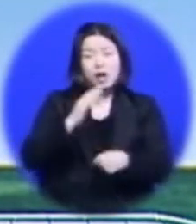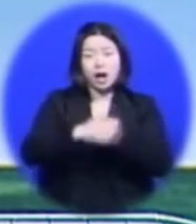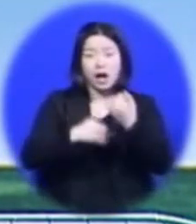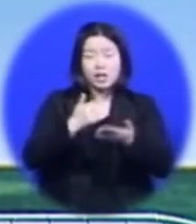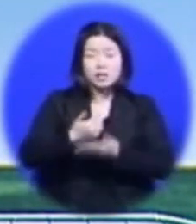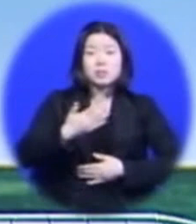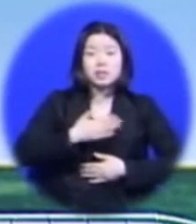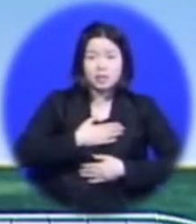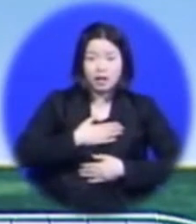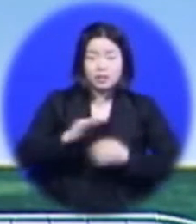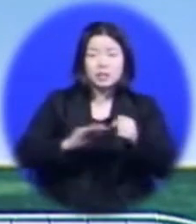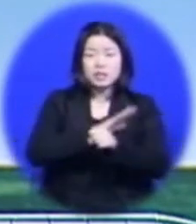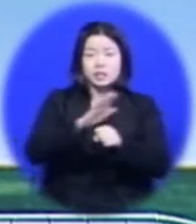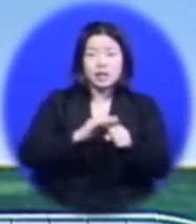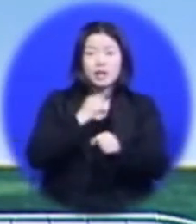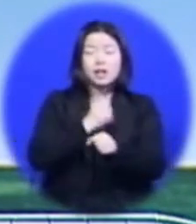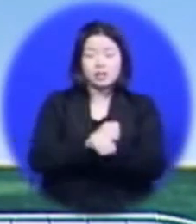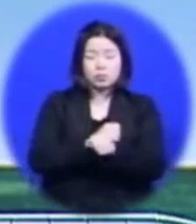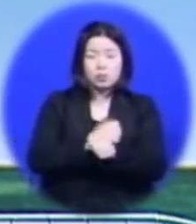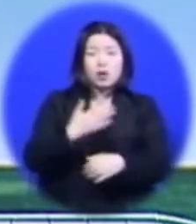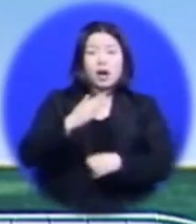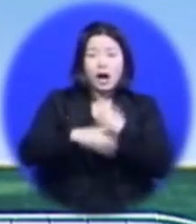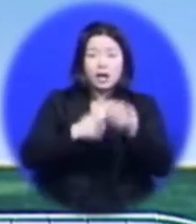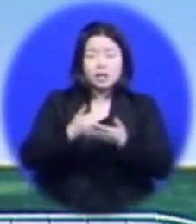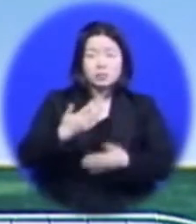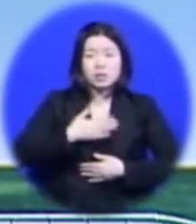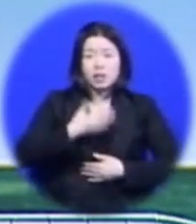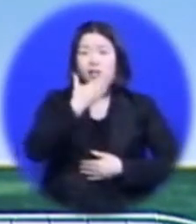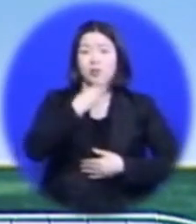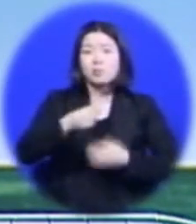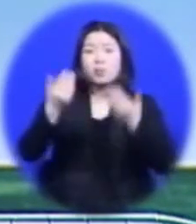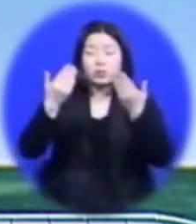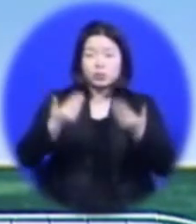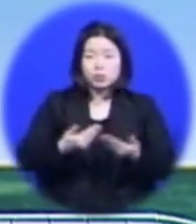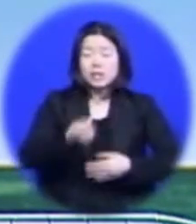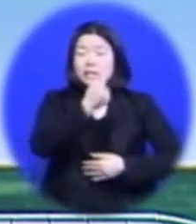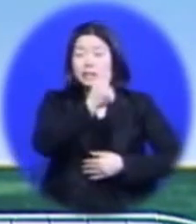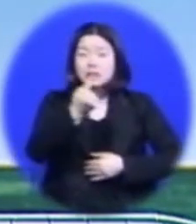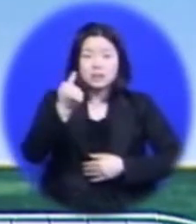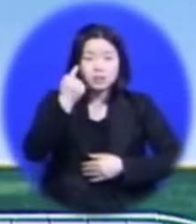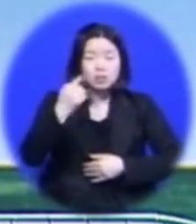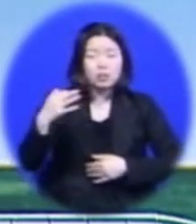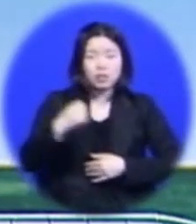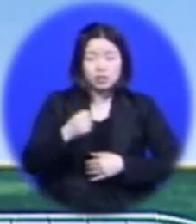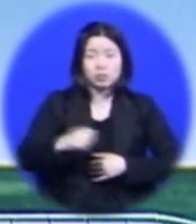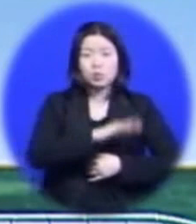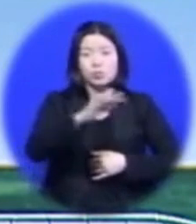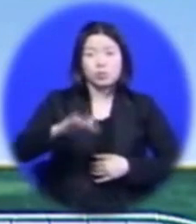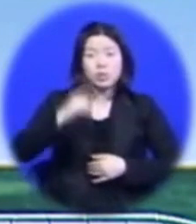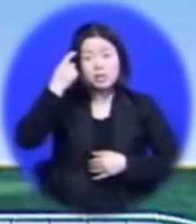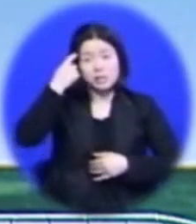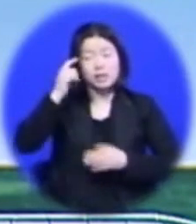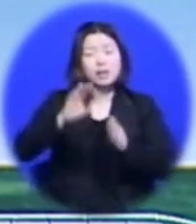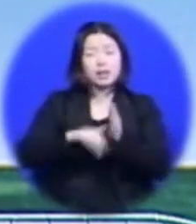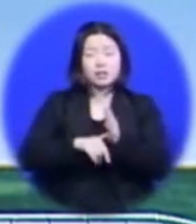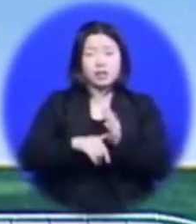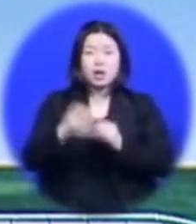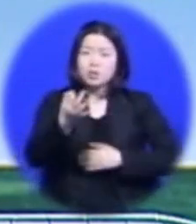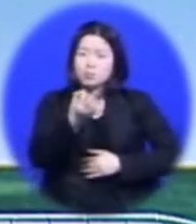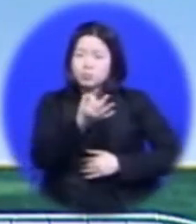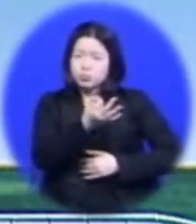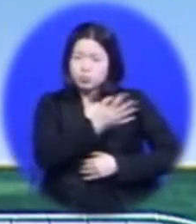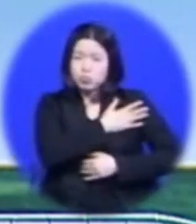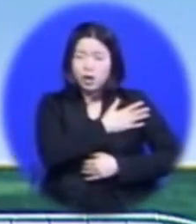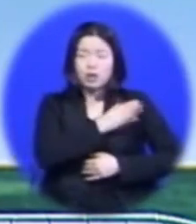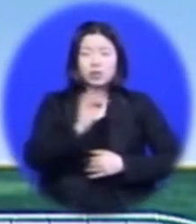하나님이 나를 사랑하시고 하나님이 나를 복을 주신 증거로 우리는 생각하기를 부유하다는